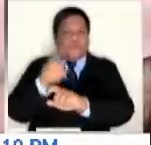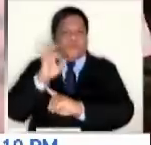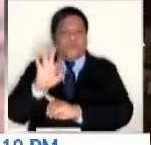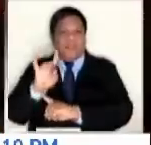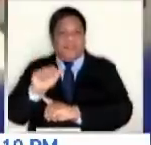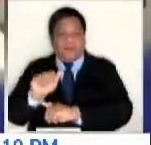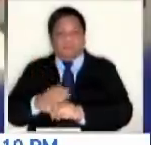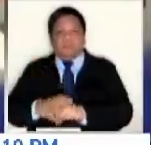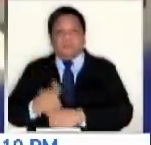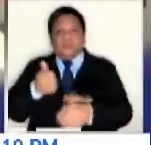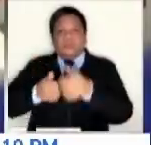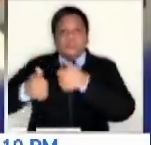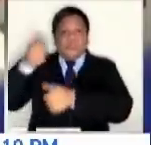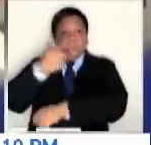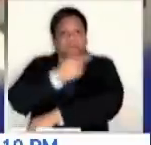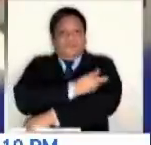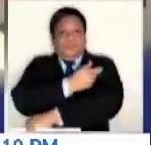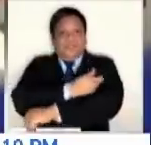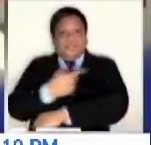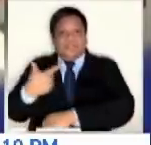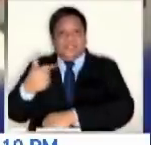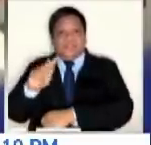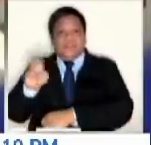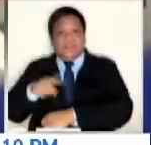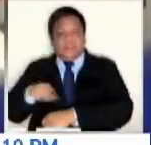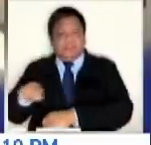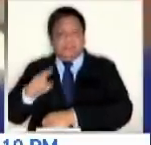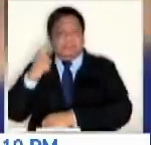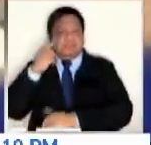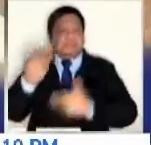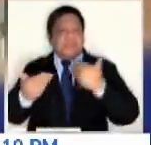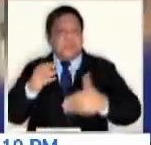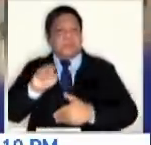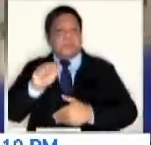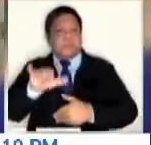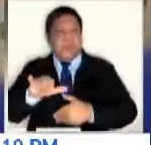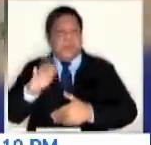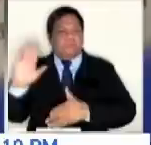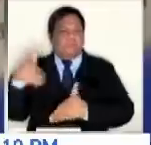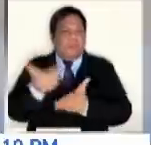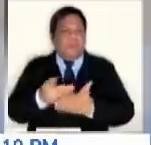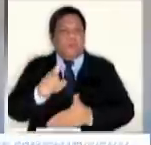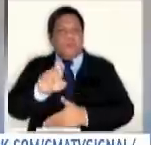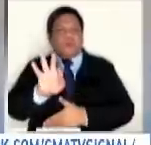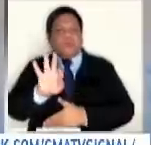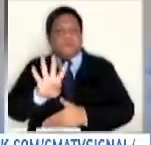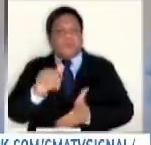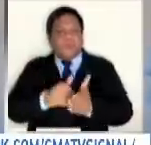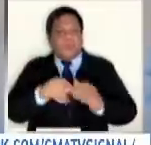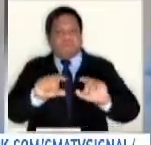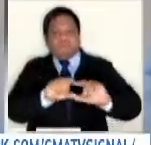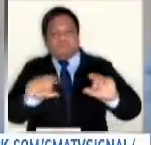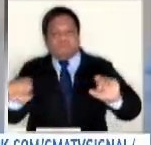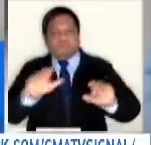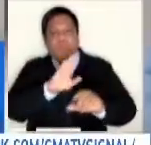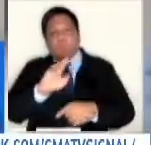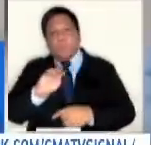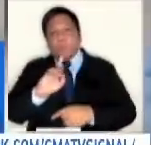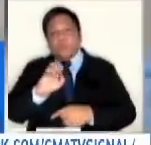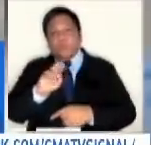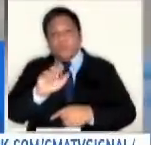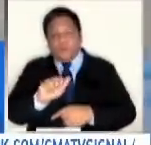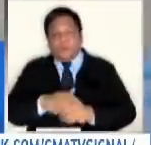Galvez Jr. na maaaring dumating sa Mayo ang 194,000 doses ng Moderna. Nasa 20 milyong doses ng